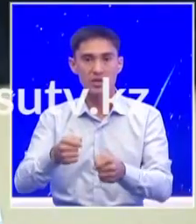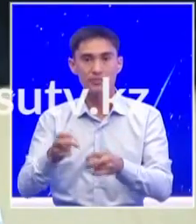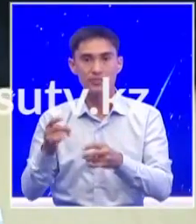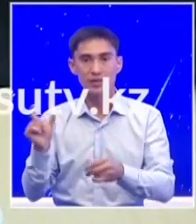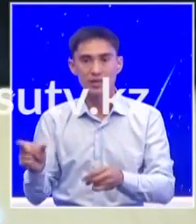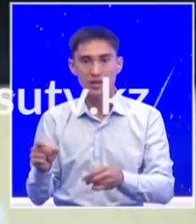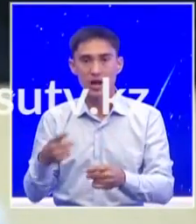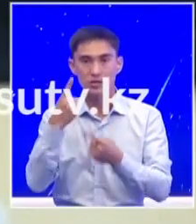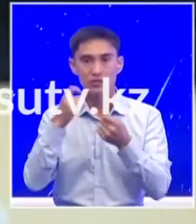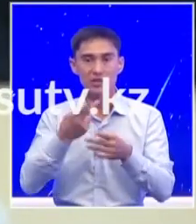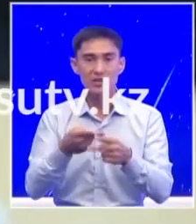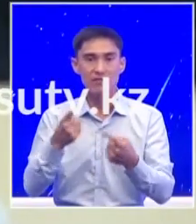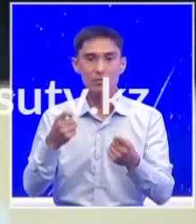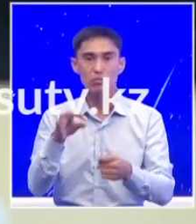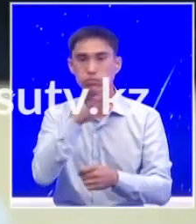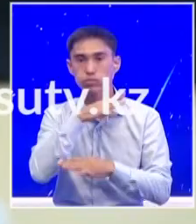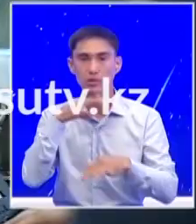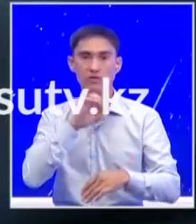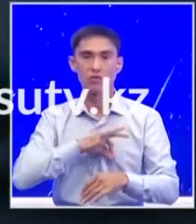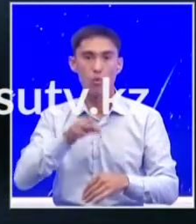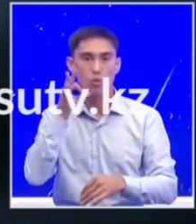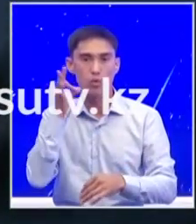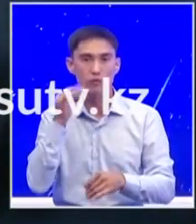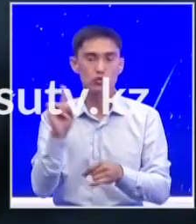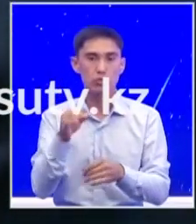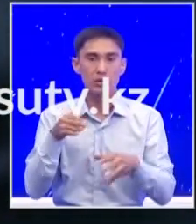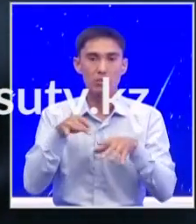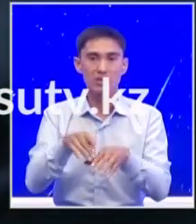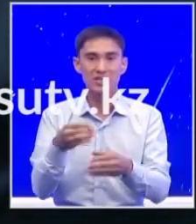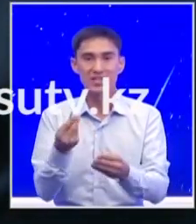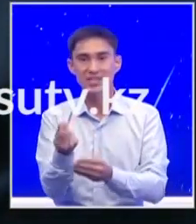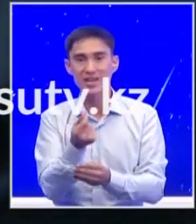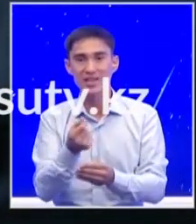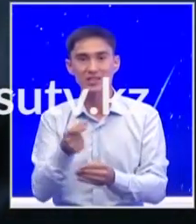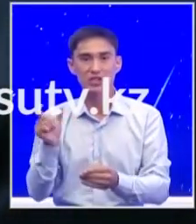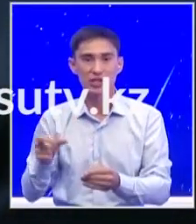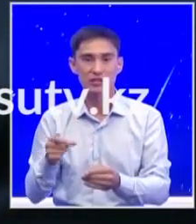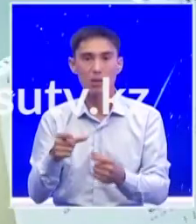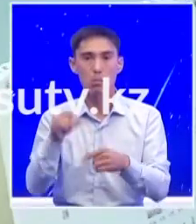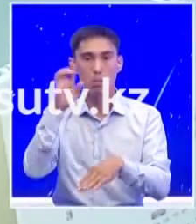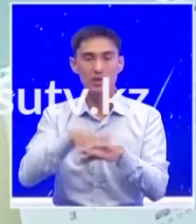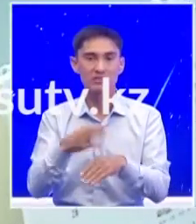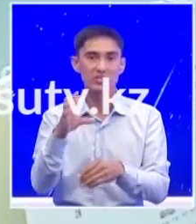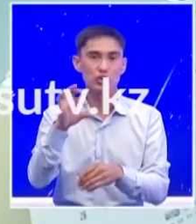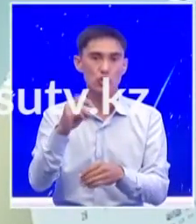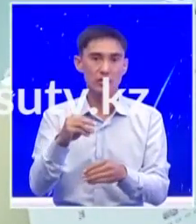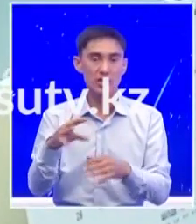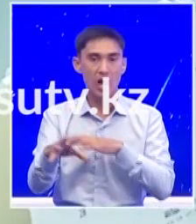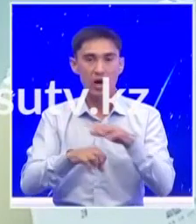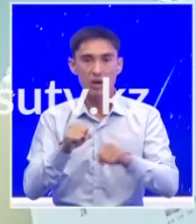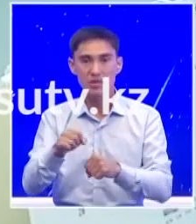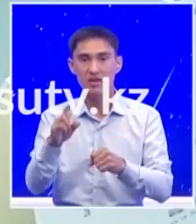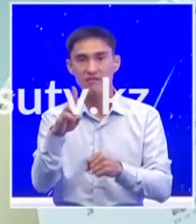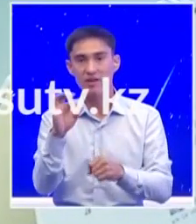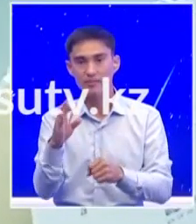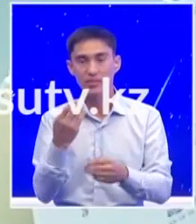этой информации они могут использовать множество уловок, чтобы добраться до денег жертвы на банковском счете и даже ограбить квартиру.